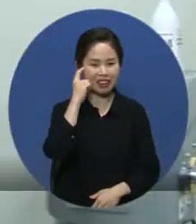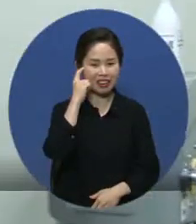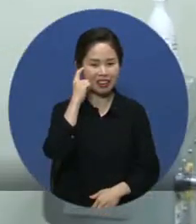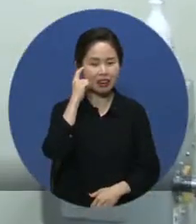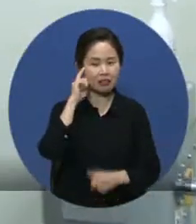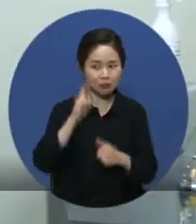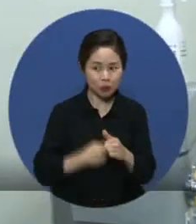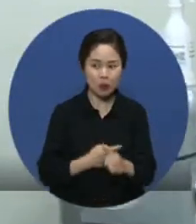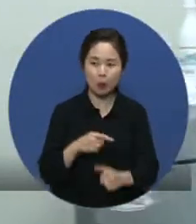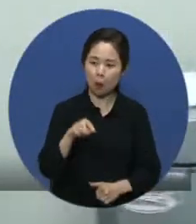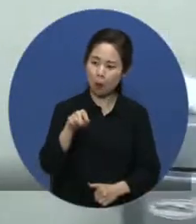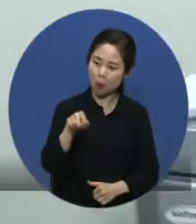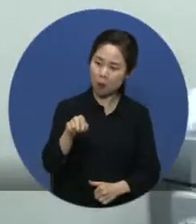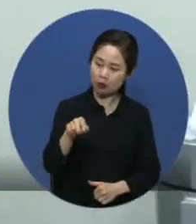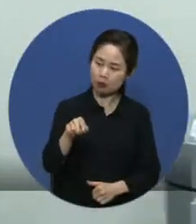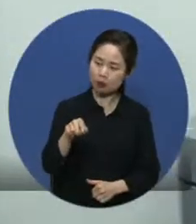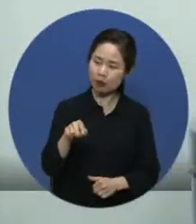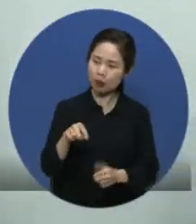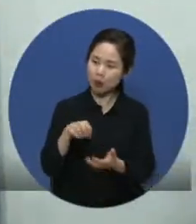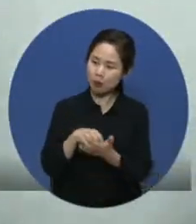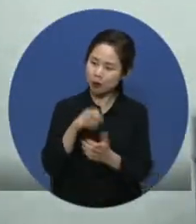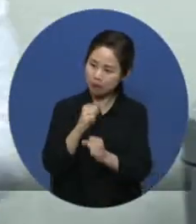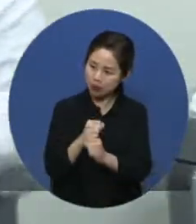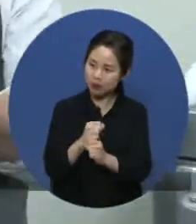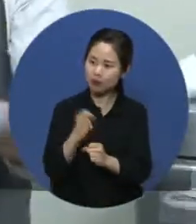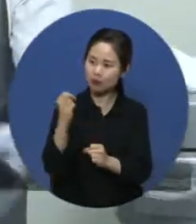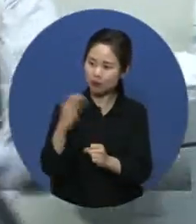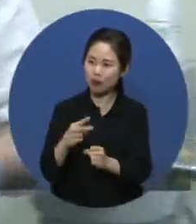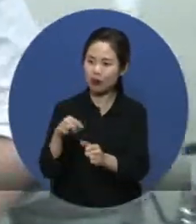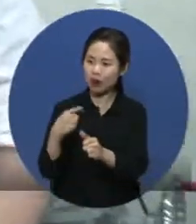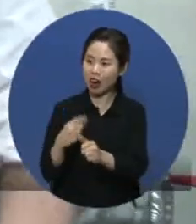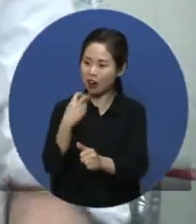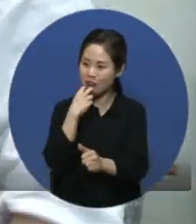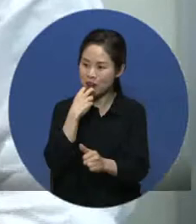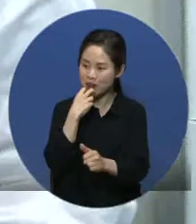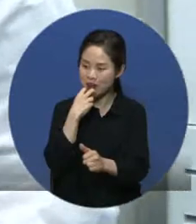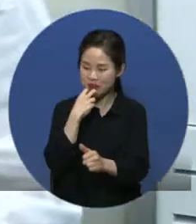그래서요, 여기를 지원했던 것